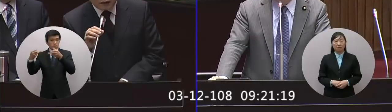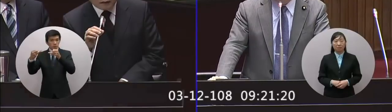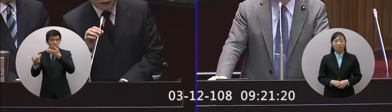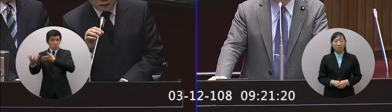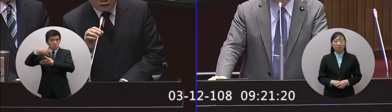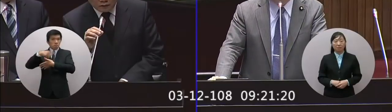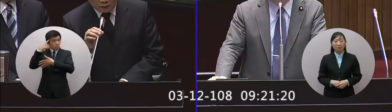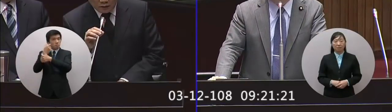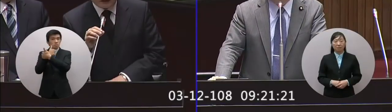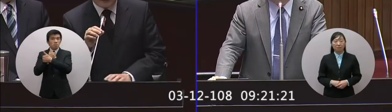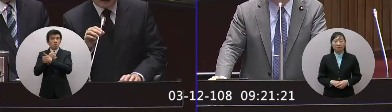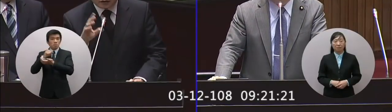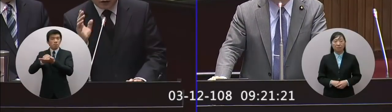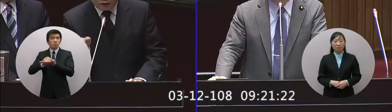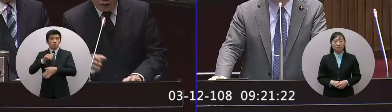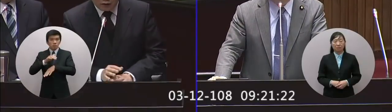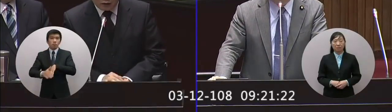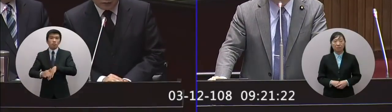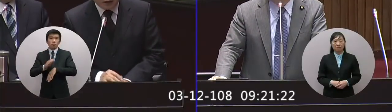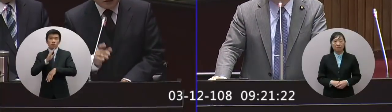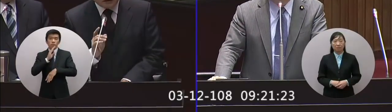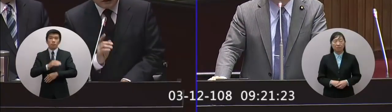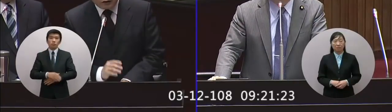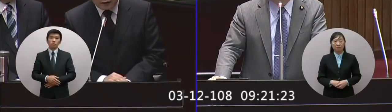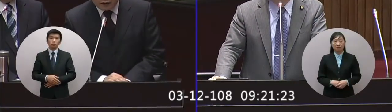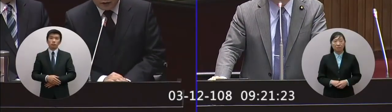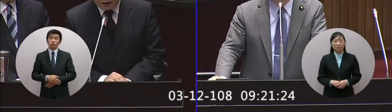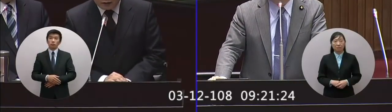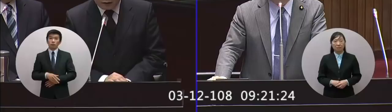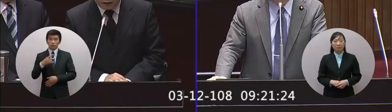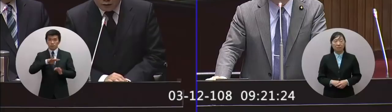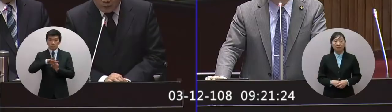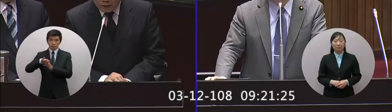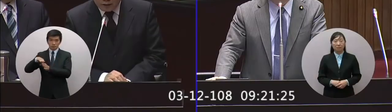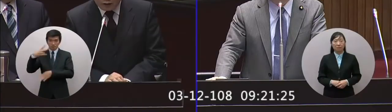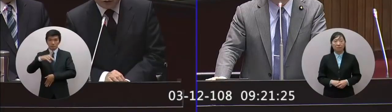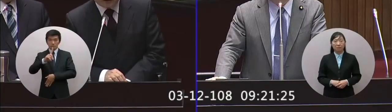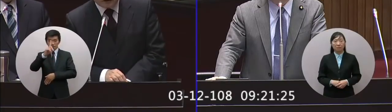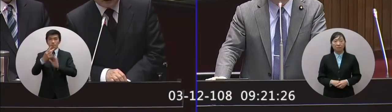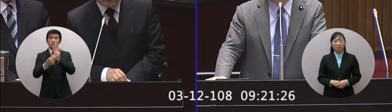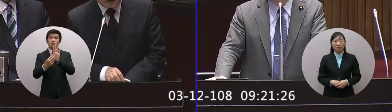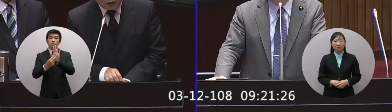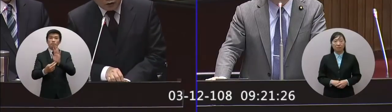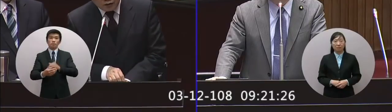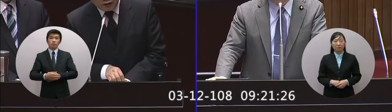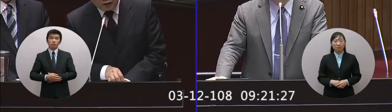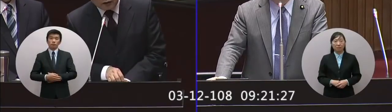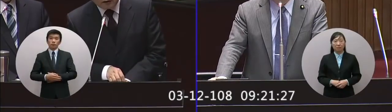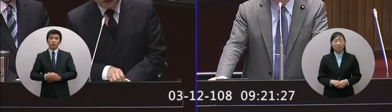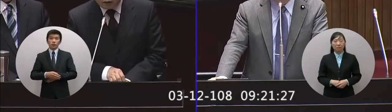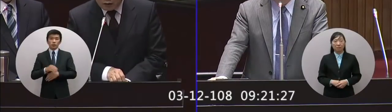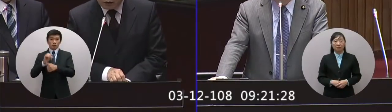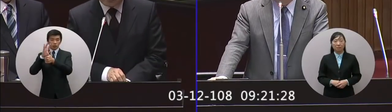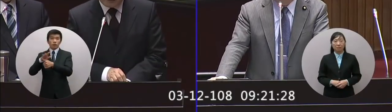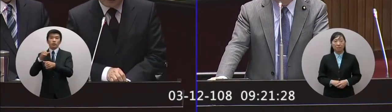啊来增加作为考核的指标。那另外一点特别强调的是，我也特别要求这个台湾中小企